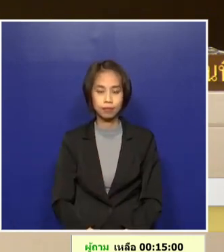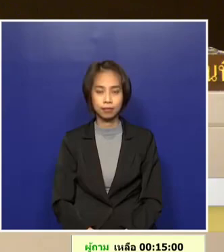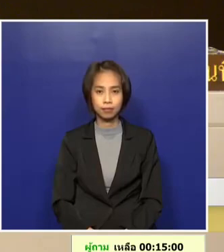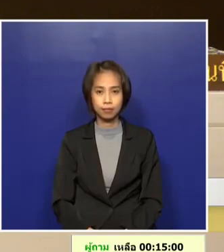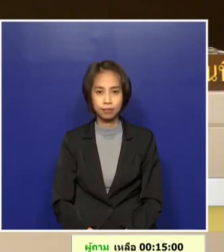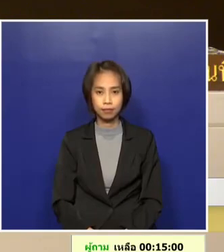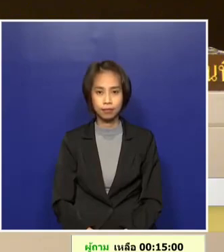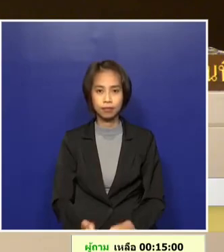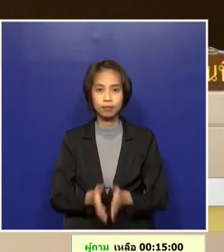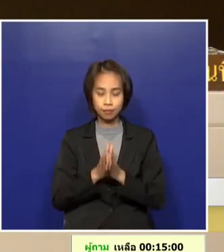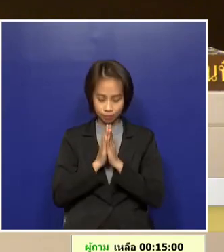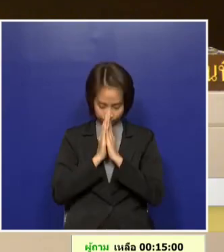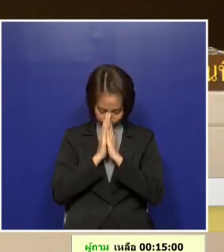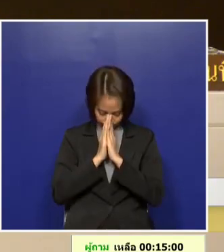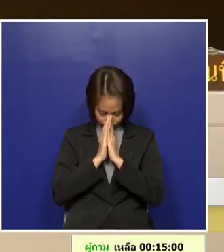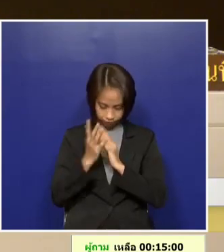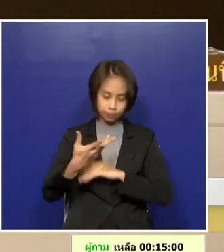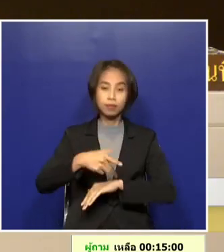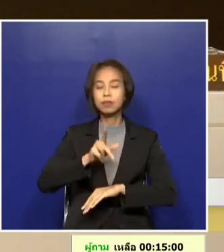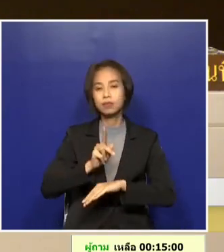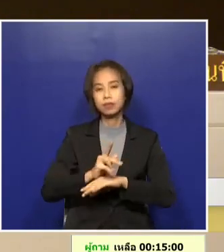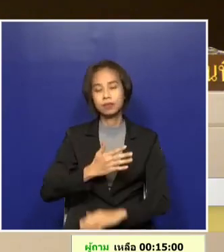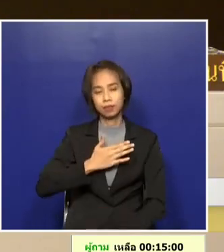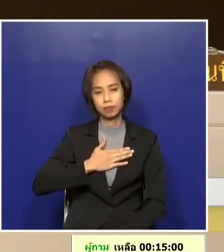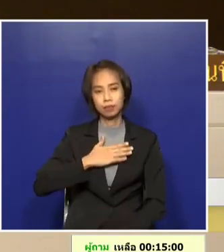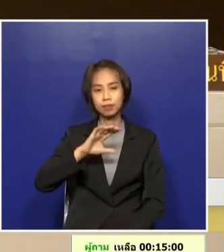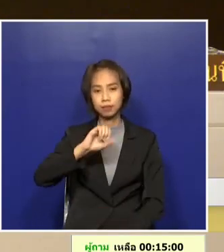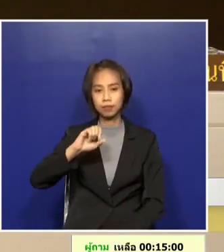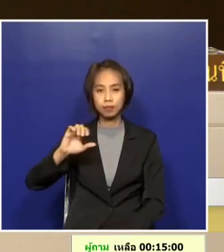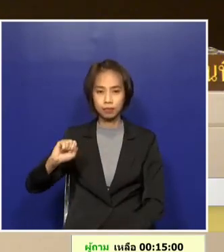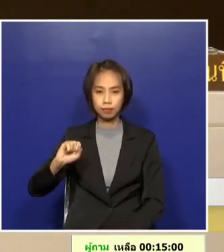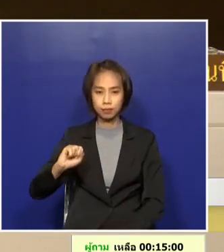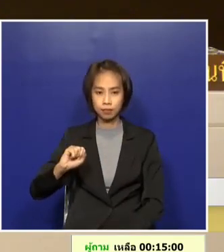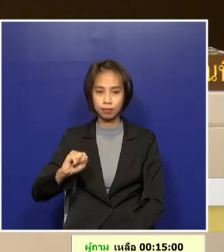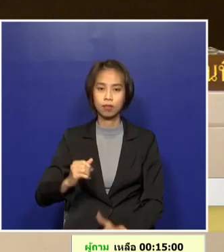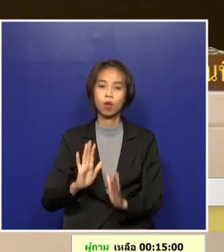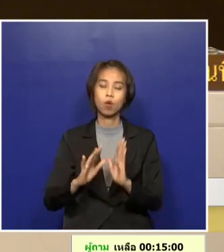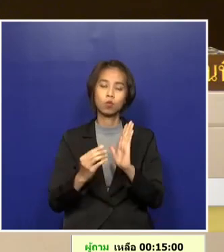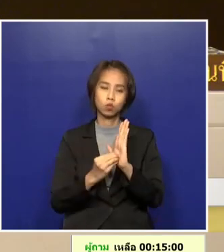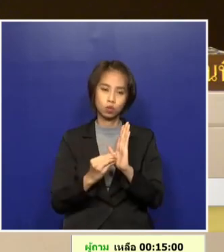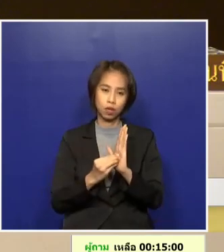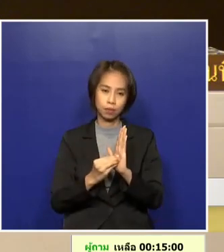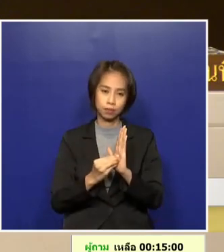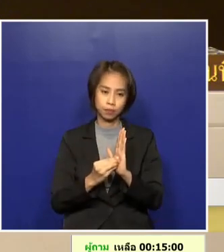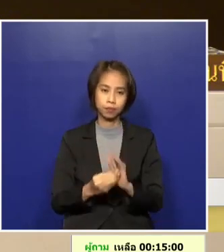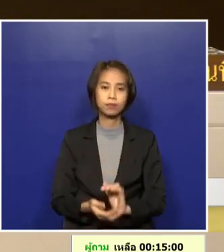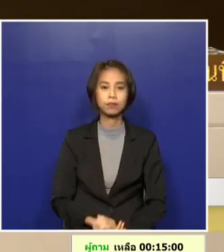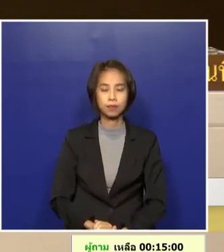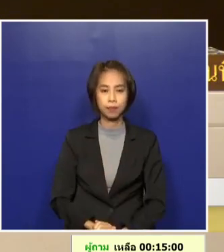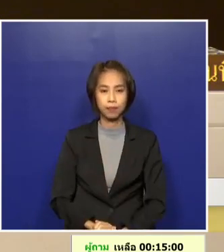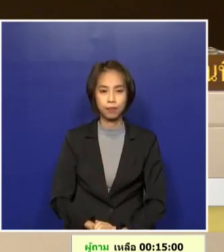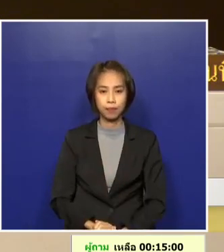ภาที่เคารพผมนายท่าพิภพลิ้มจิตกรสมาชิกสภาผู้แทนราษฎรแบบแบ่งเขตกรุงเทพมหานครธนบุรีคลองสานบางกอก